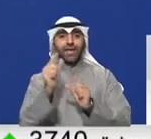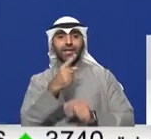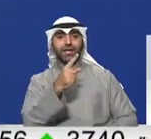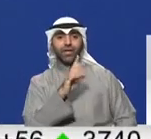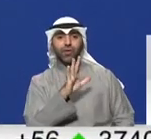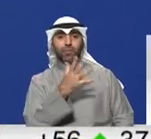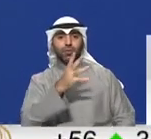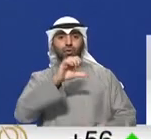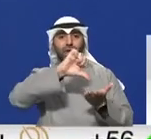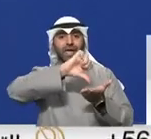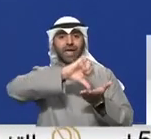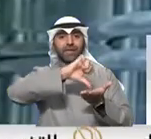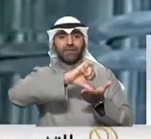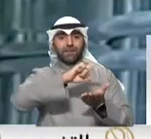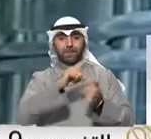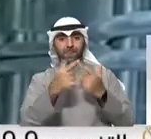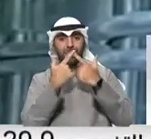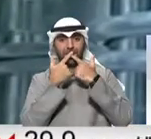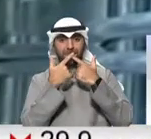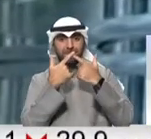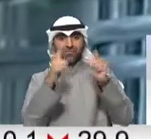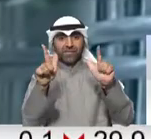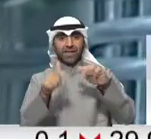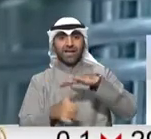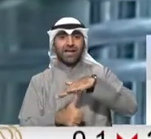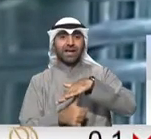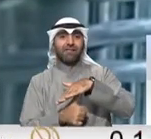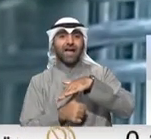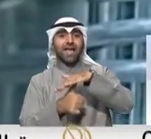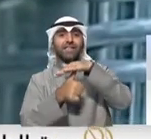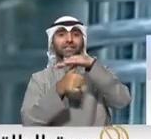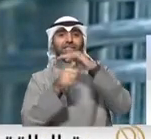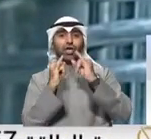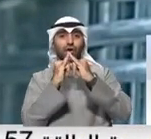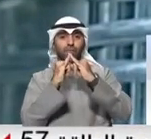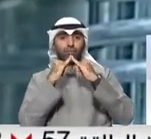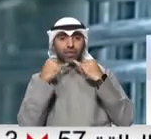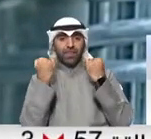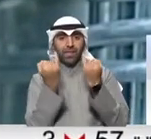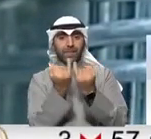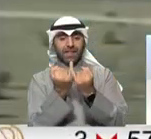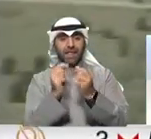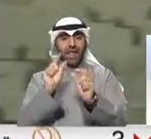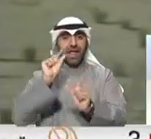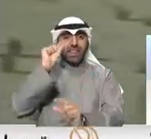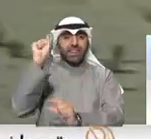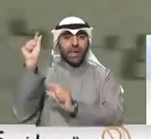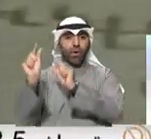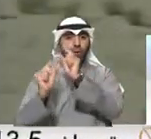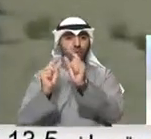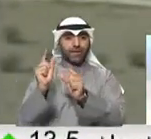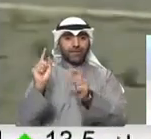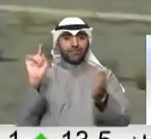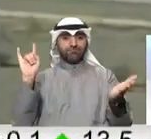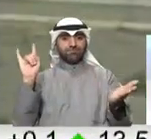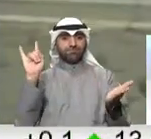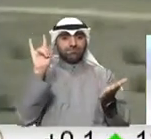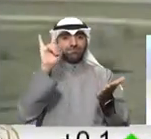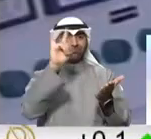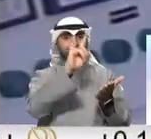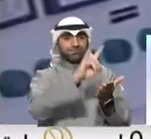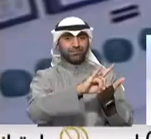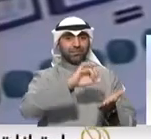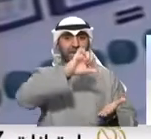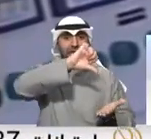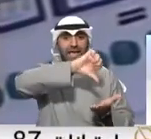الخلافات والملفات المعقدة. التصريحات الإيرانية التي كانت كرسالة للأطراف المعنية بالملف النووي جاءت قبيل